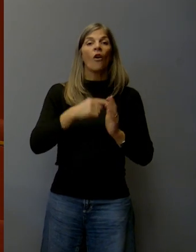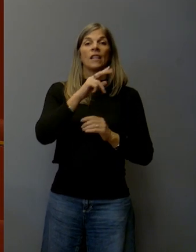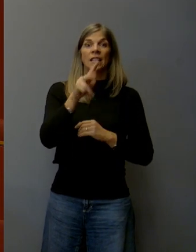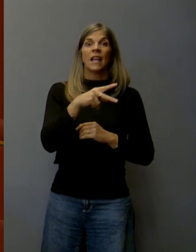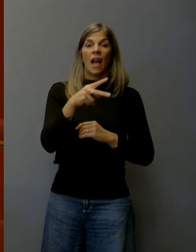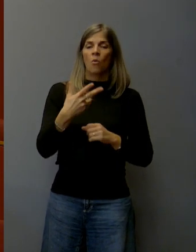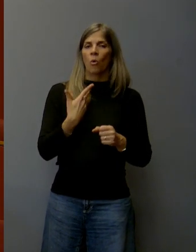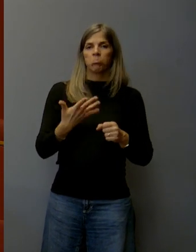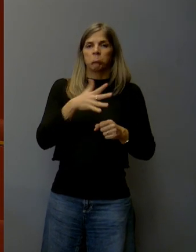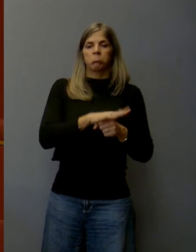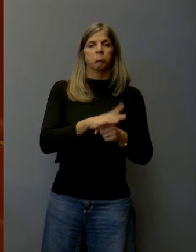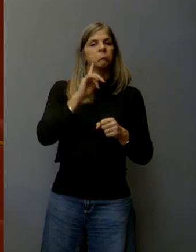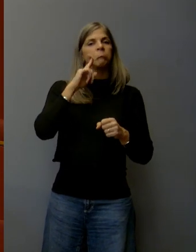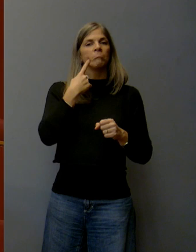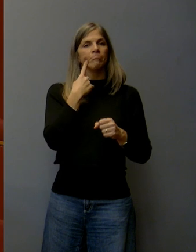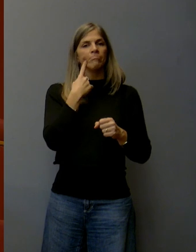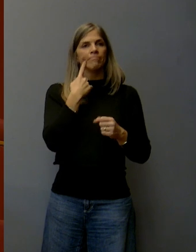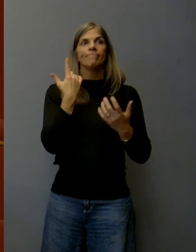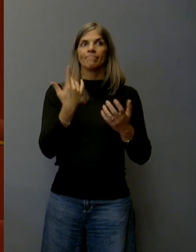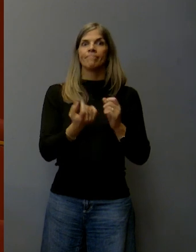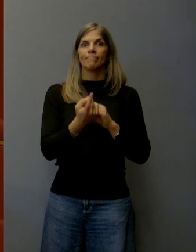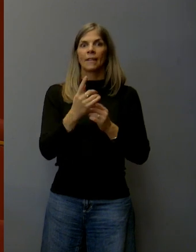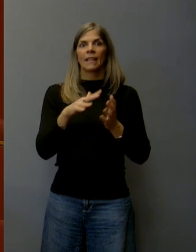è un problema è un problema